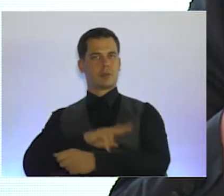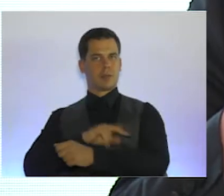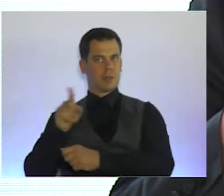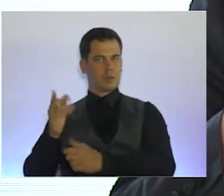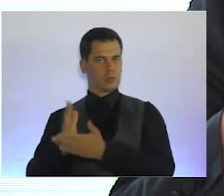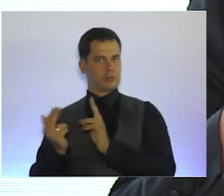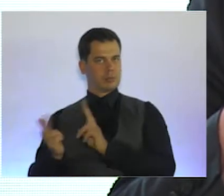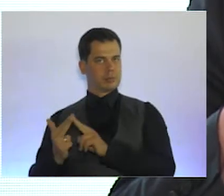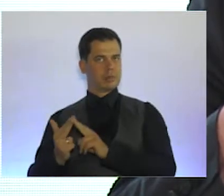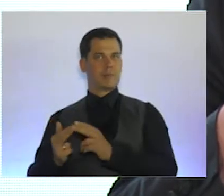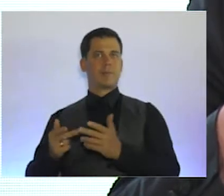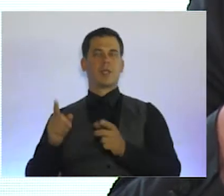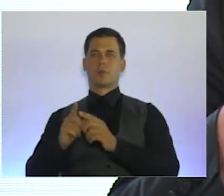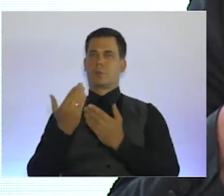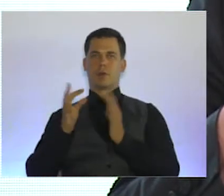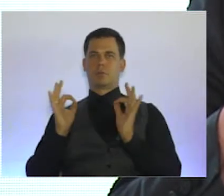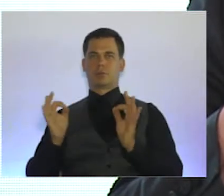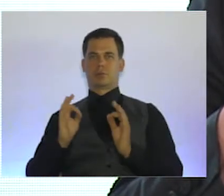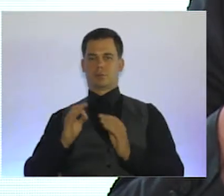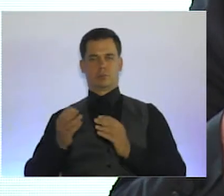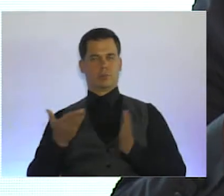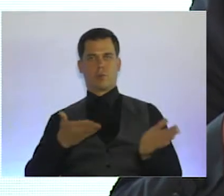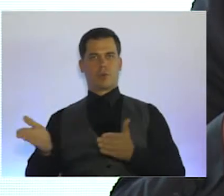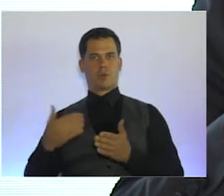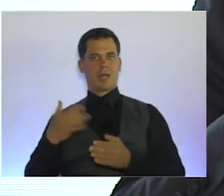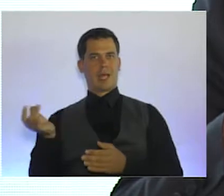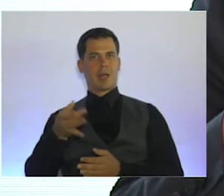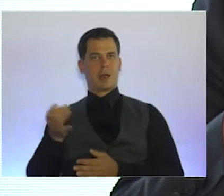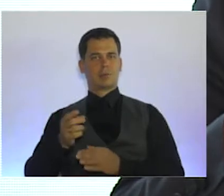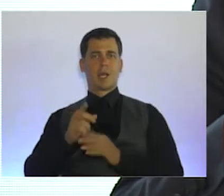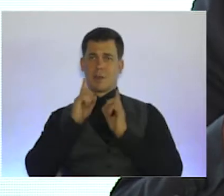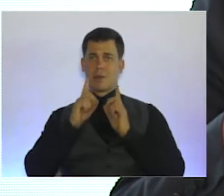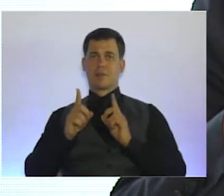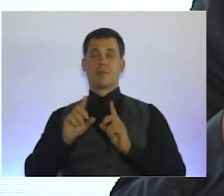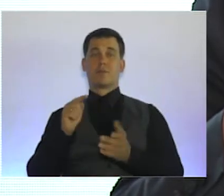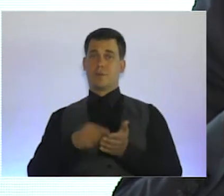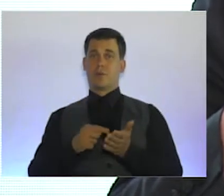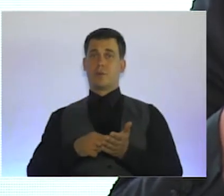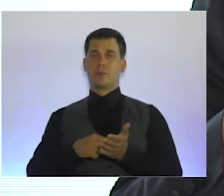jakby świetnie przygotowany produkt. Pokrywamy tak naprawdę właśnie